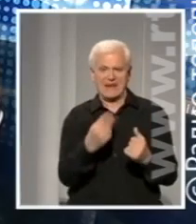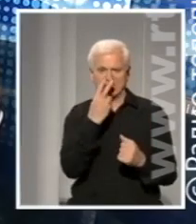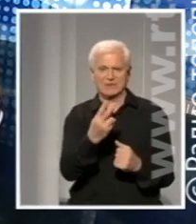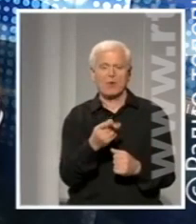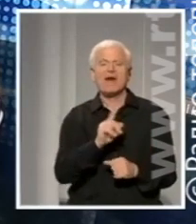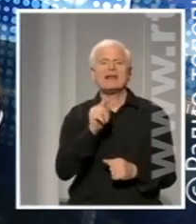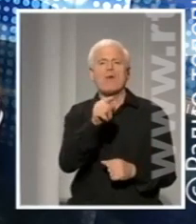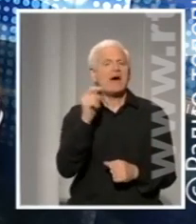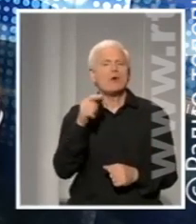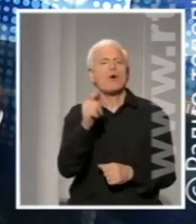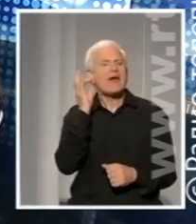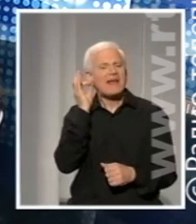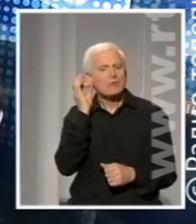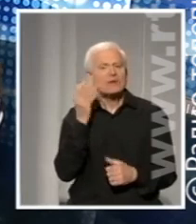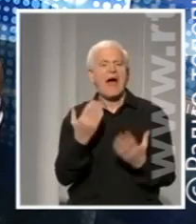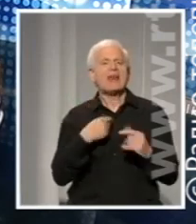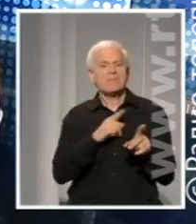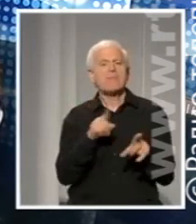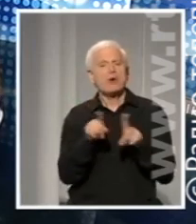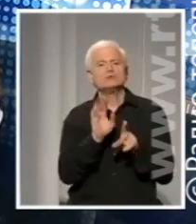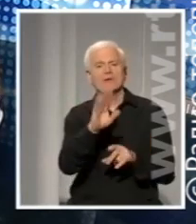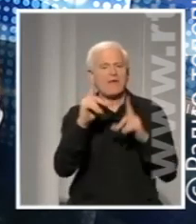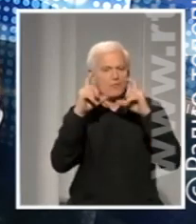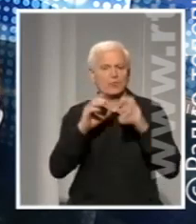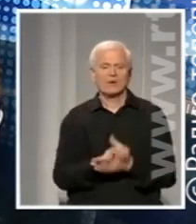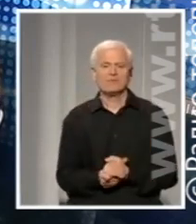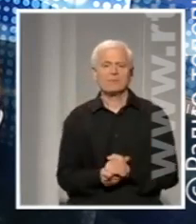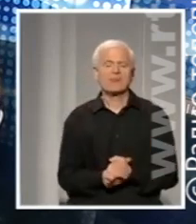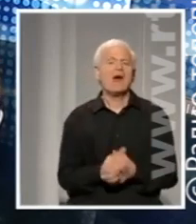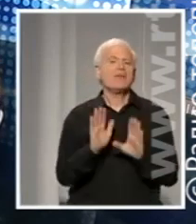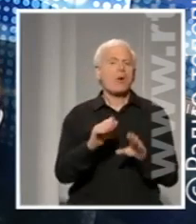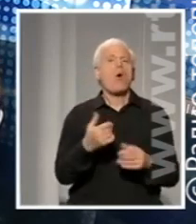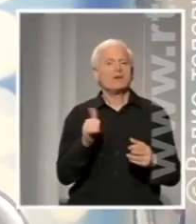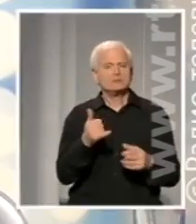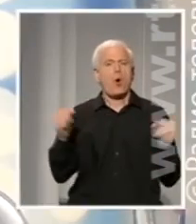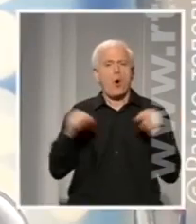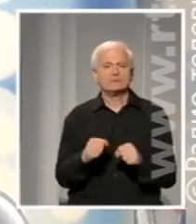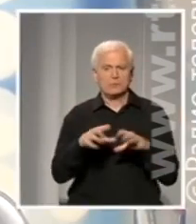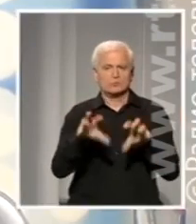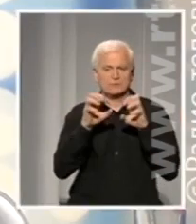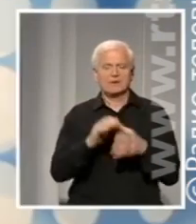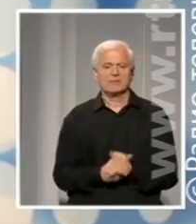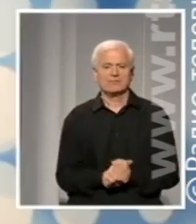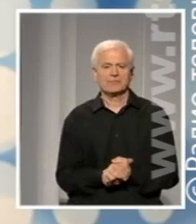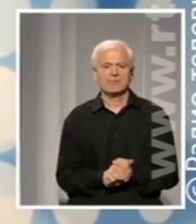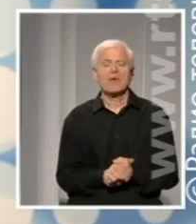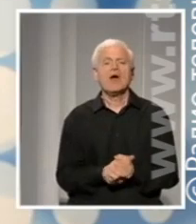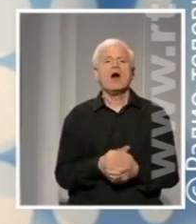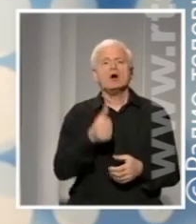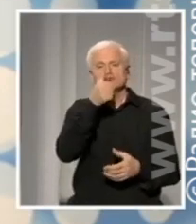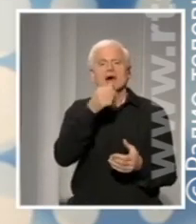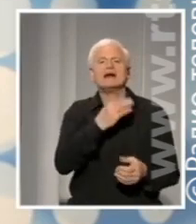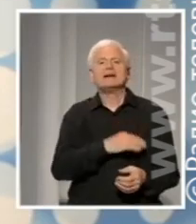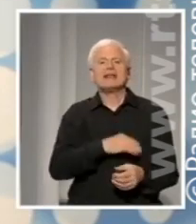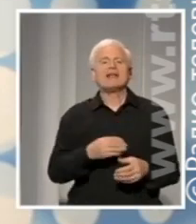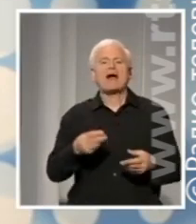taj dečak u pitanju devojčica, ali imamo baš takvu fotografiju. Tako da veoma su ozbiljno shvatili. Koja je uloga roditelja? Do sada je